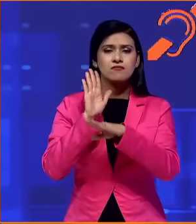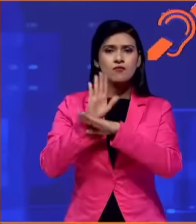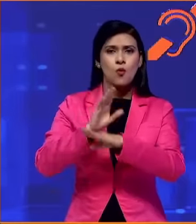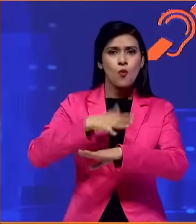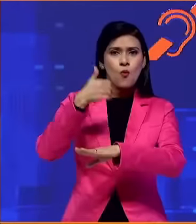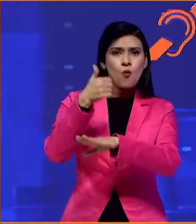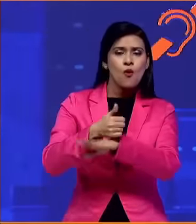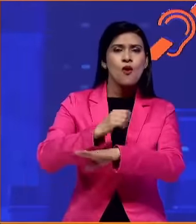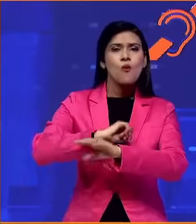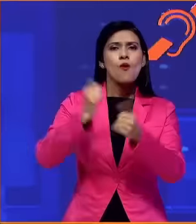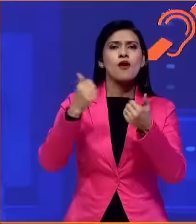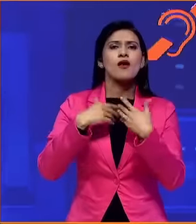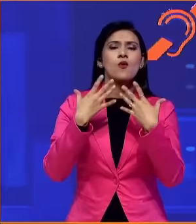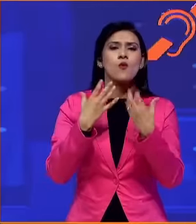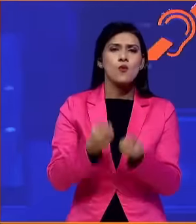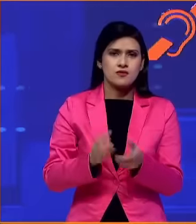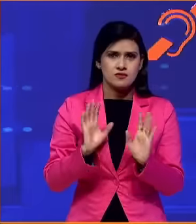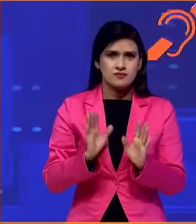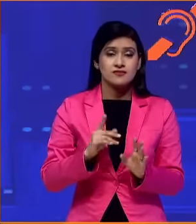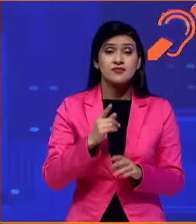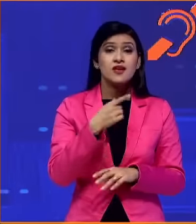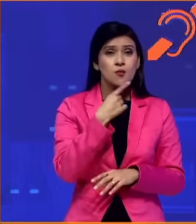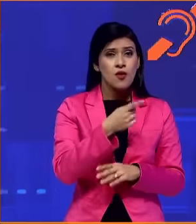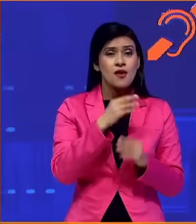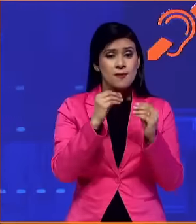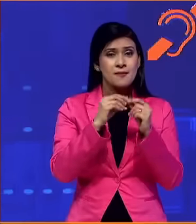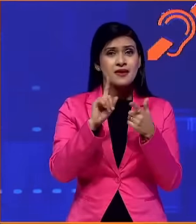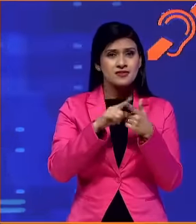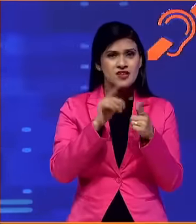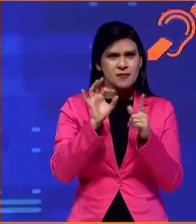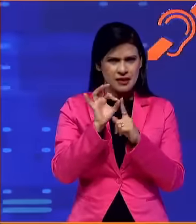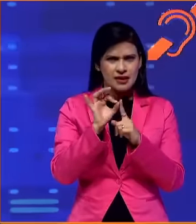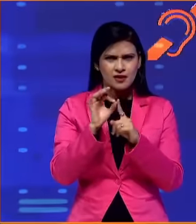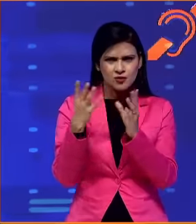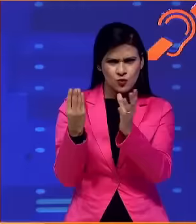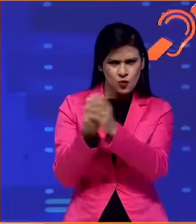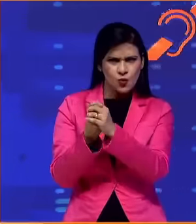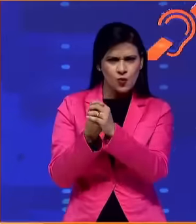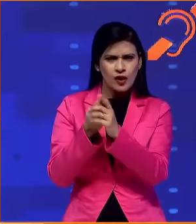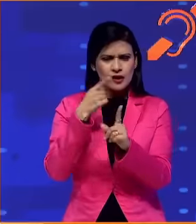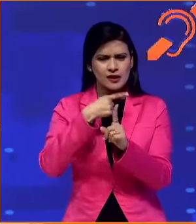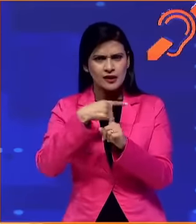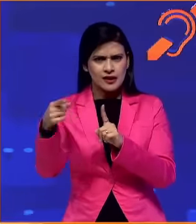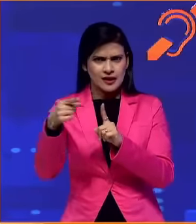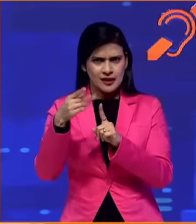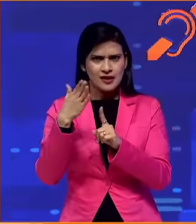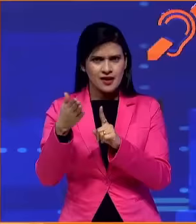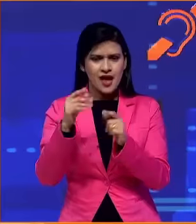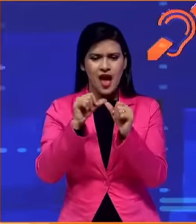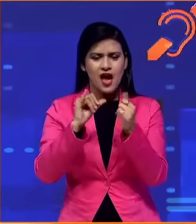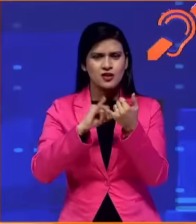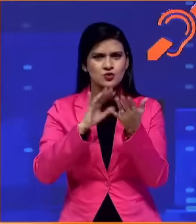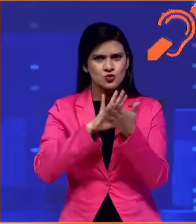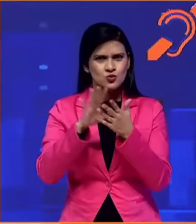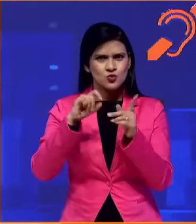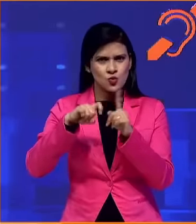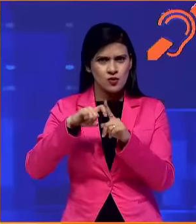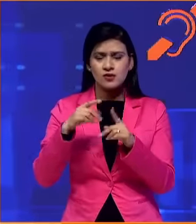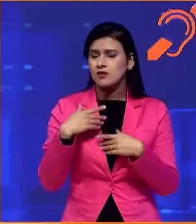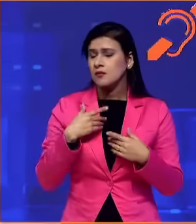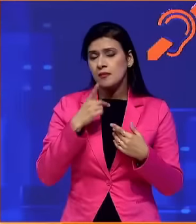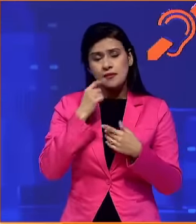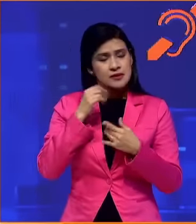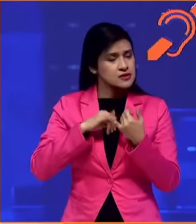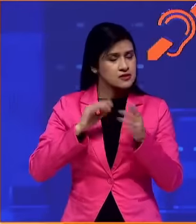भाजपानेताओंकेसाथमिलकरअशोक गहलोतकीसरकारकोगिरानेकीकोशिशकीथी ? कभीनहीं।कभीनहीं। मैंखुदआपकोबतारहा